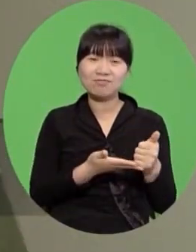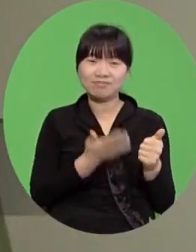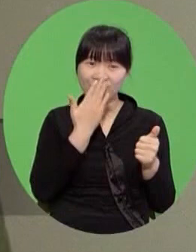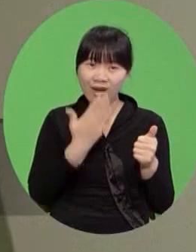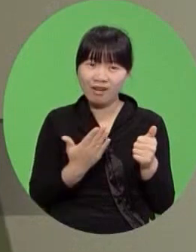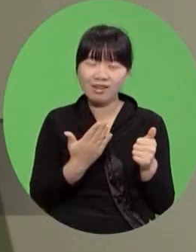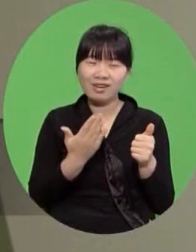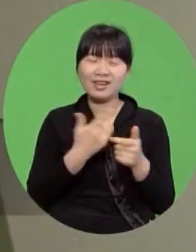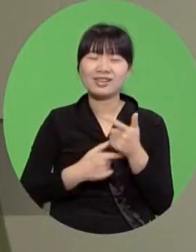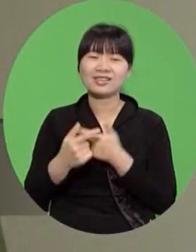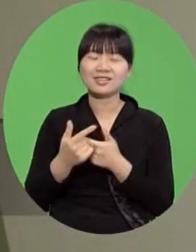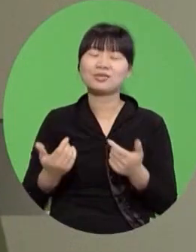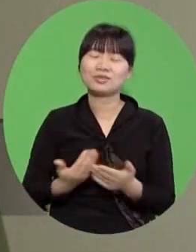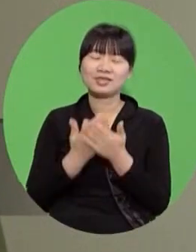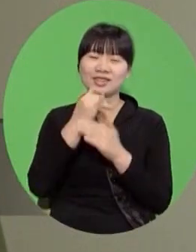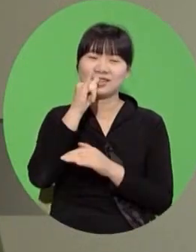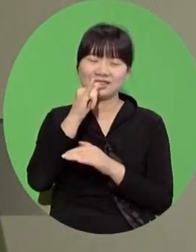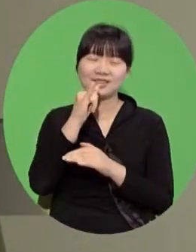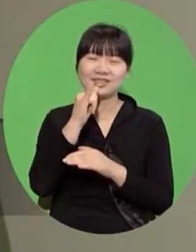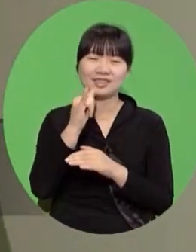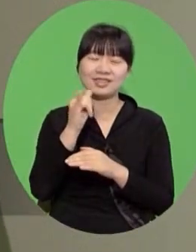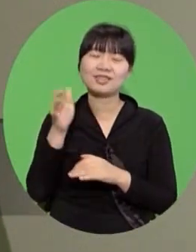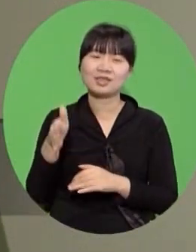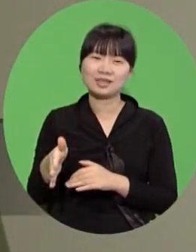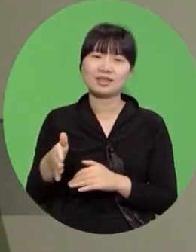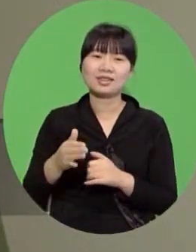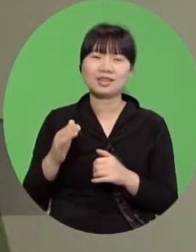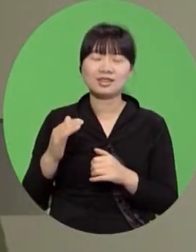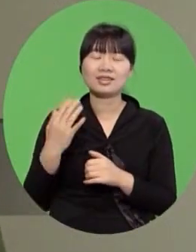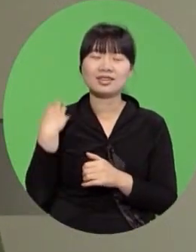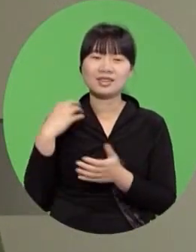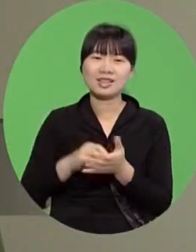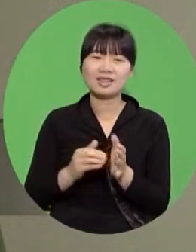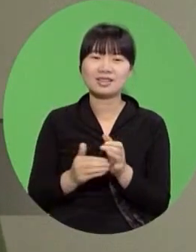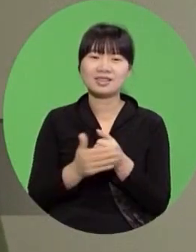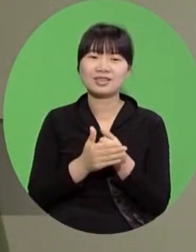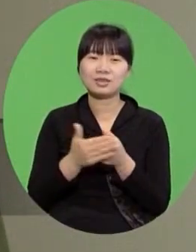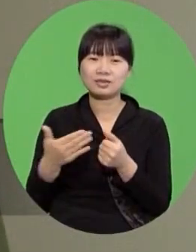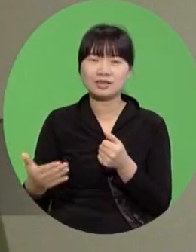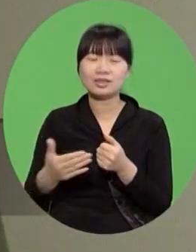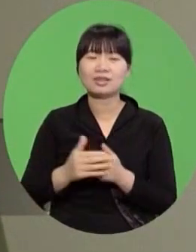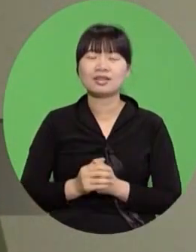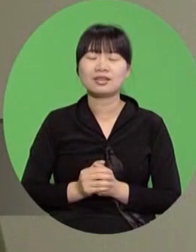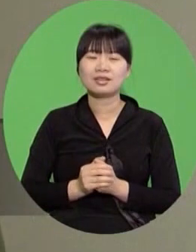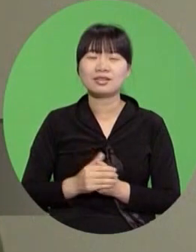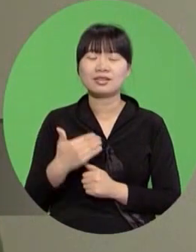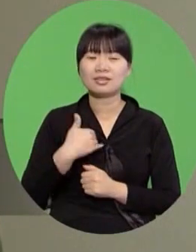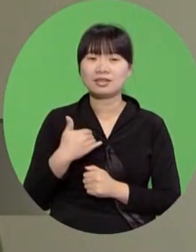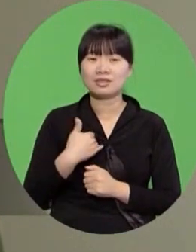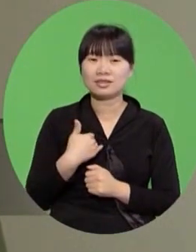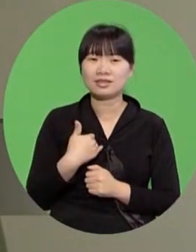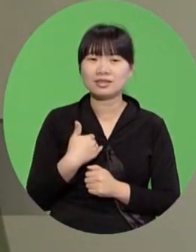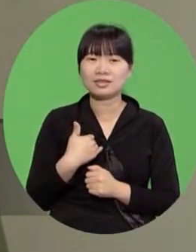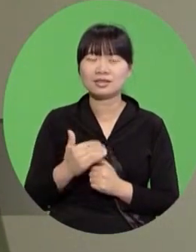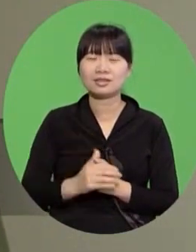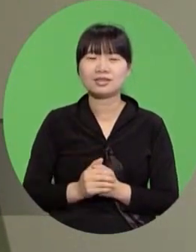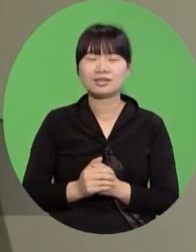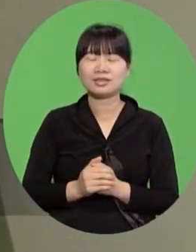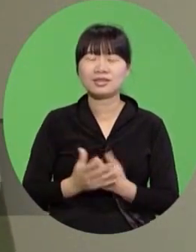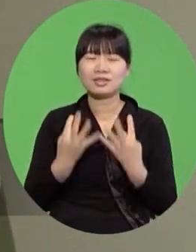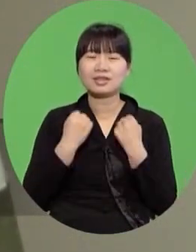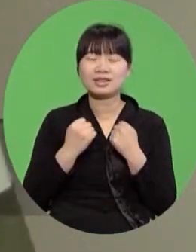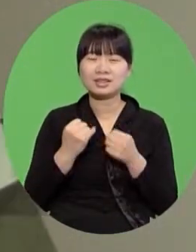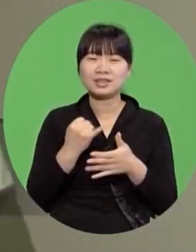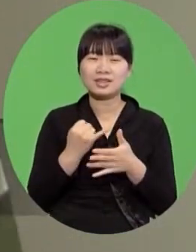칭찬해주면 더 나아질 수 있는 방향으로 돌아갈 것 같아서 제가